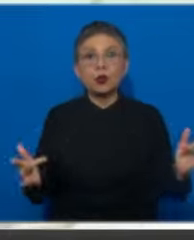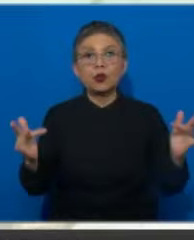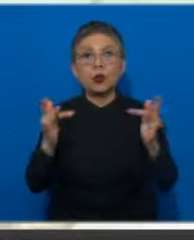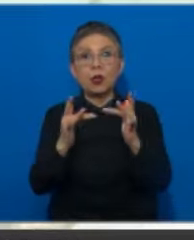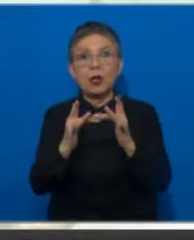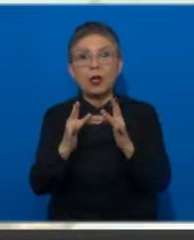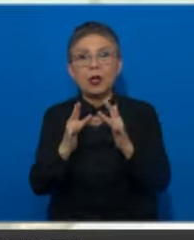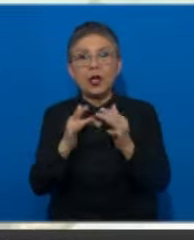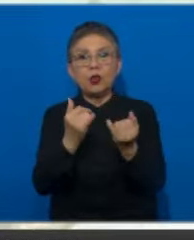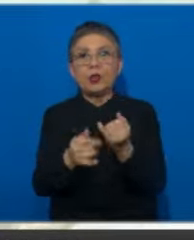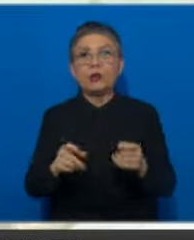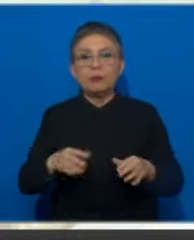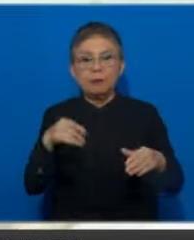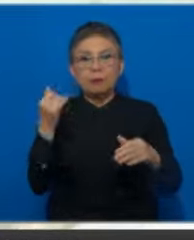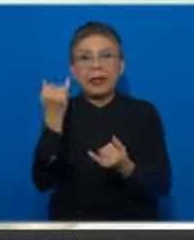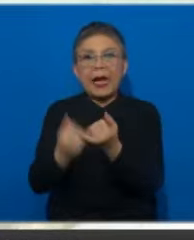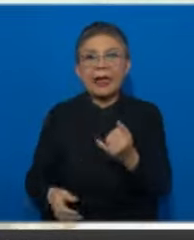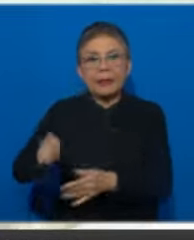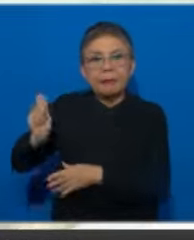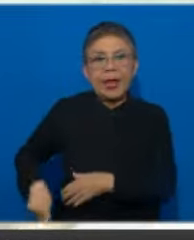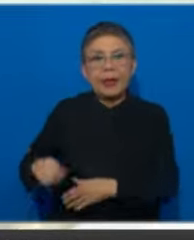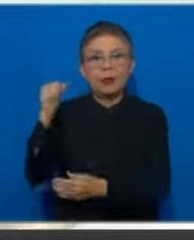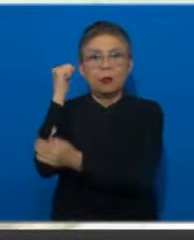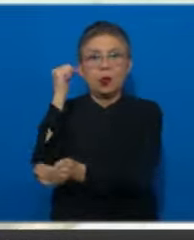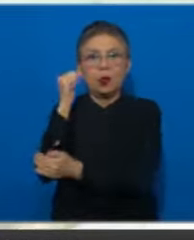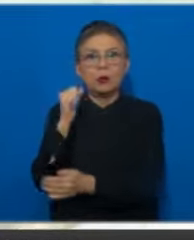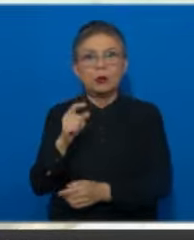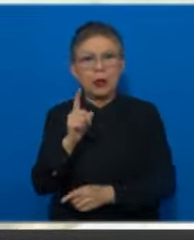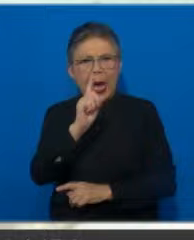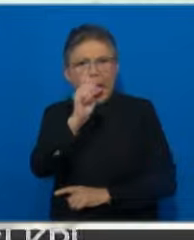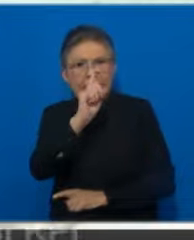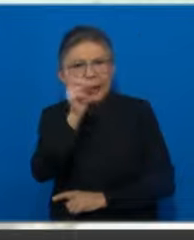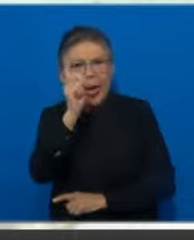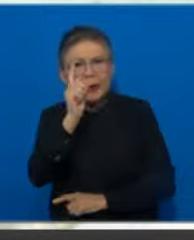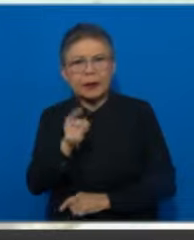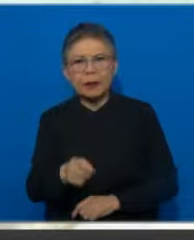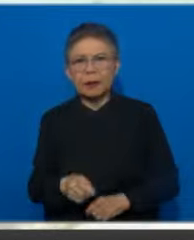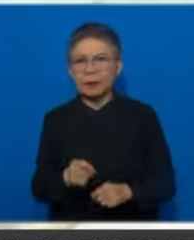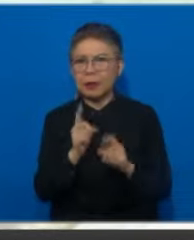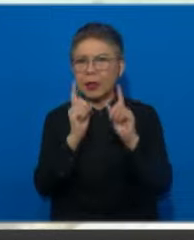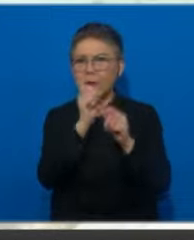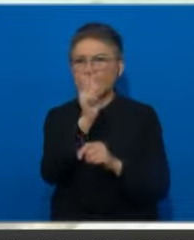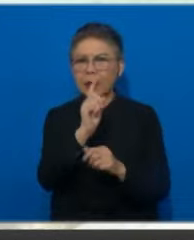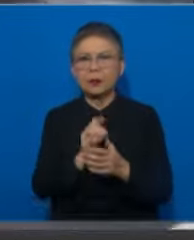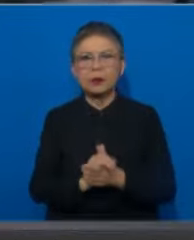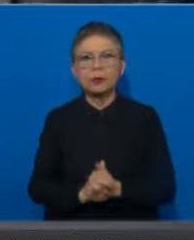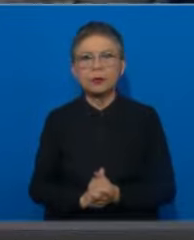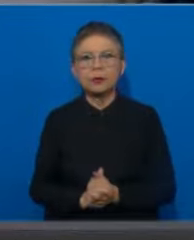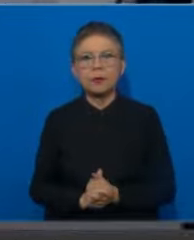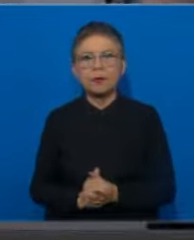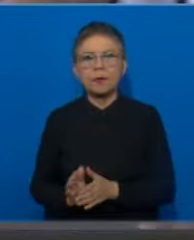itu berujung pada pidana ataupun perdata dari orang yang tidak berkenan. Reni Laksmi, Aryo Asmoro, Jakarta.